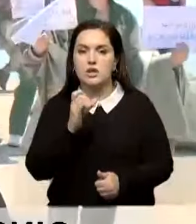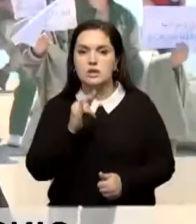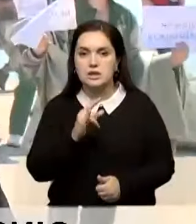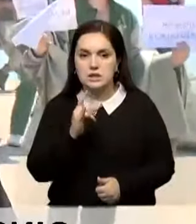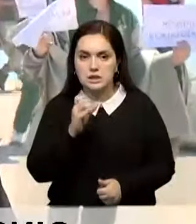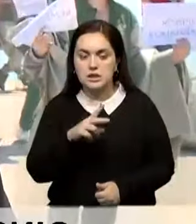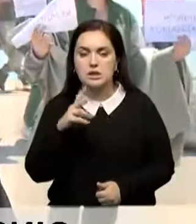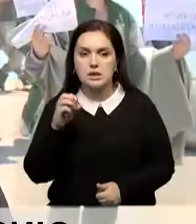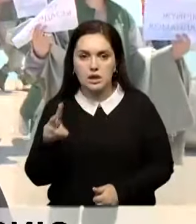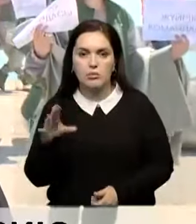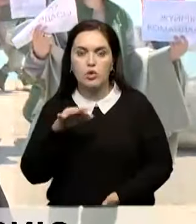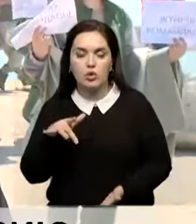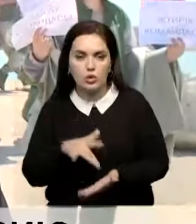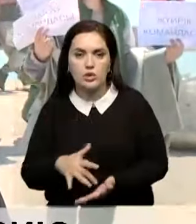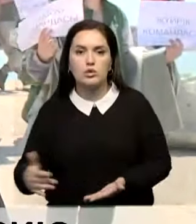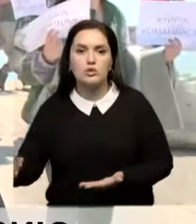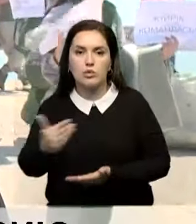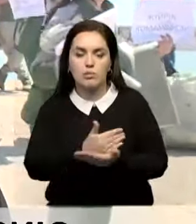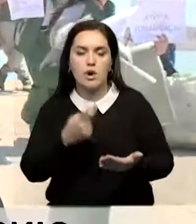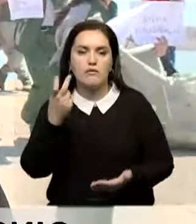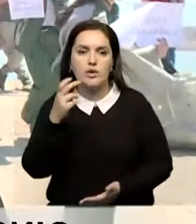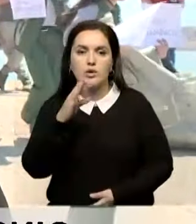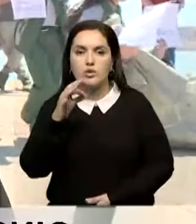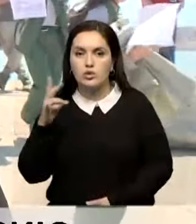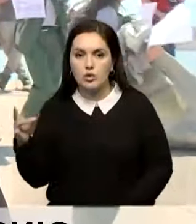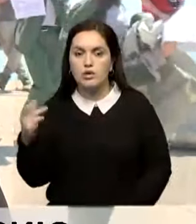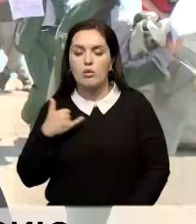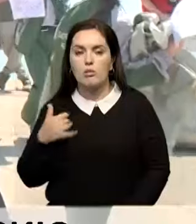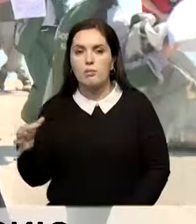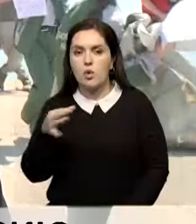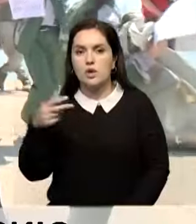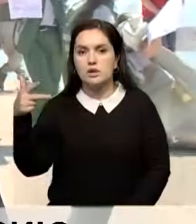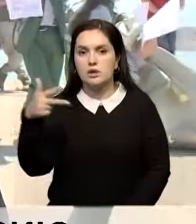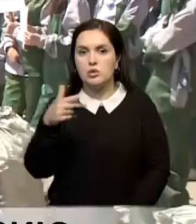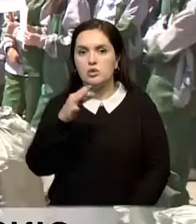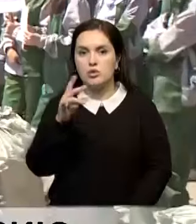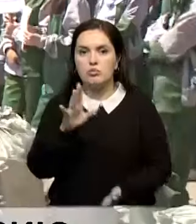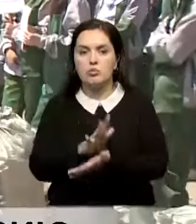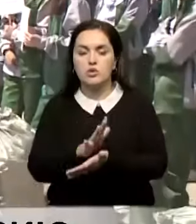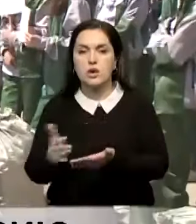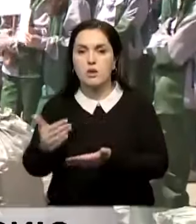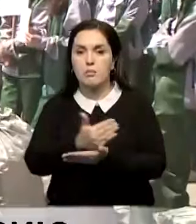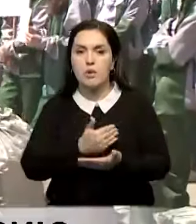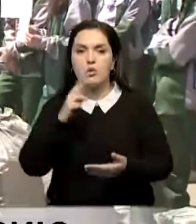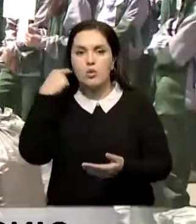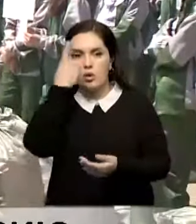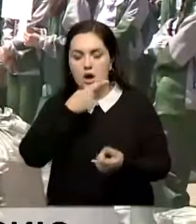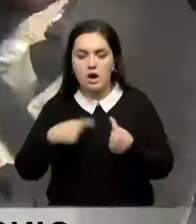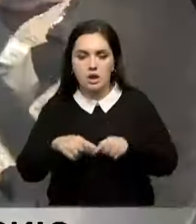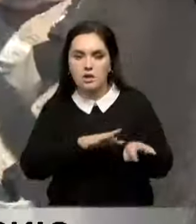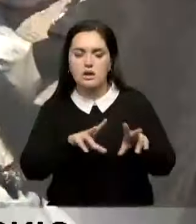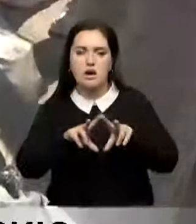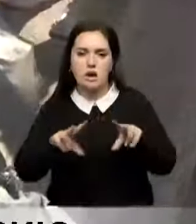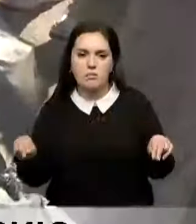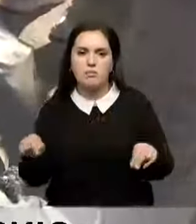городу собрано более 200 тонн, по области у нас более 3000 тонн мусора собрано. Организаторы акции обещают проводить